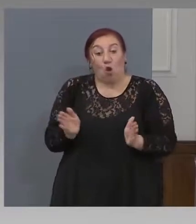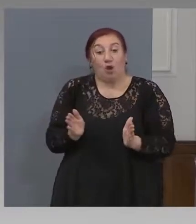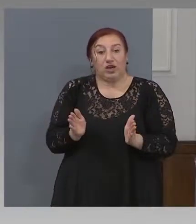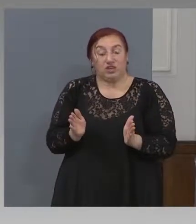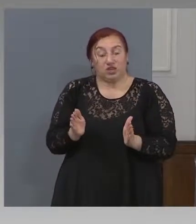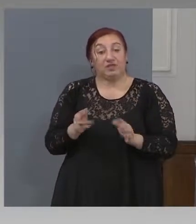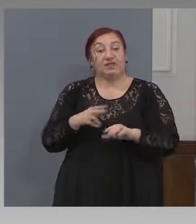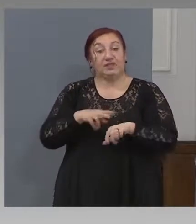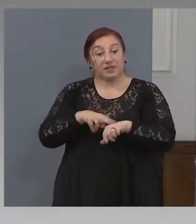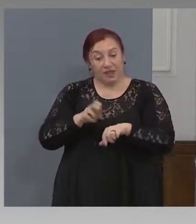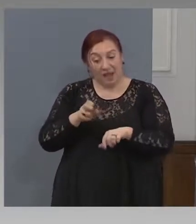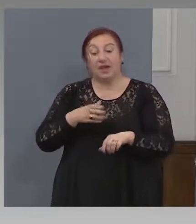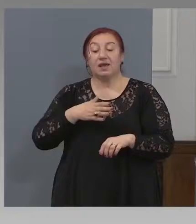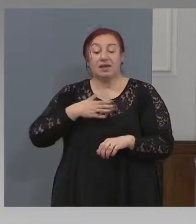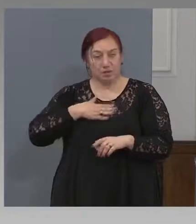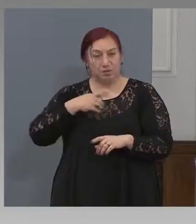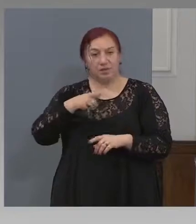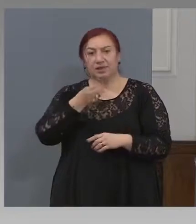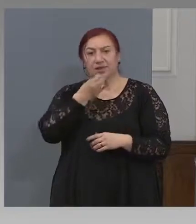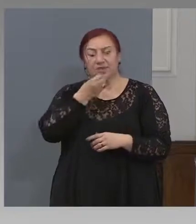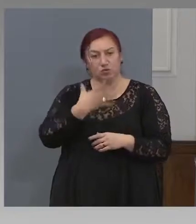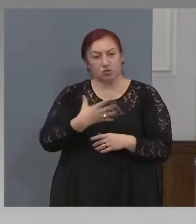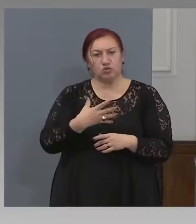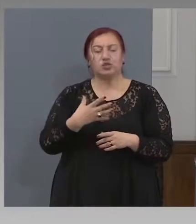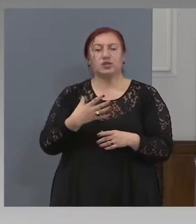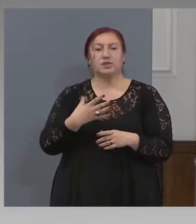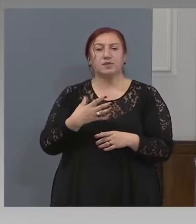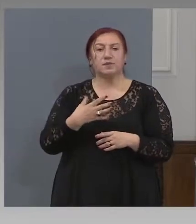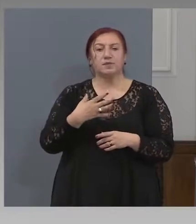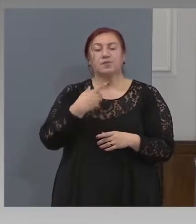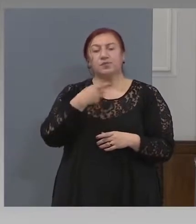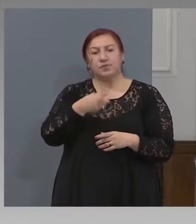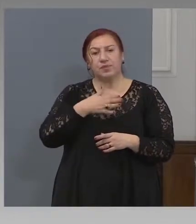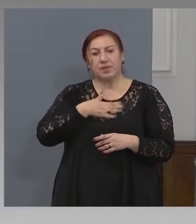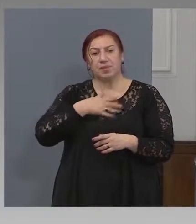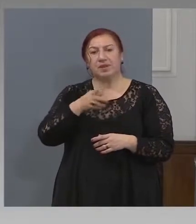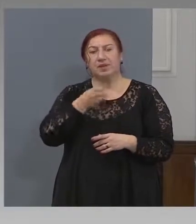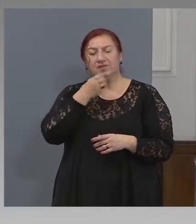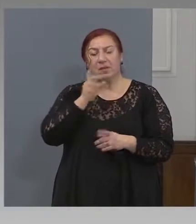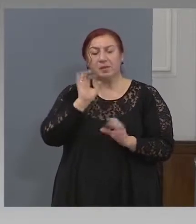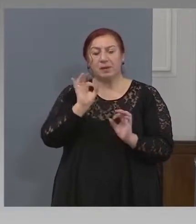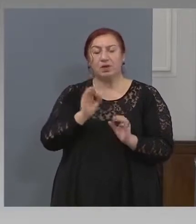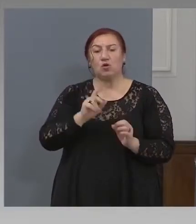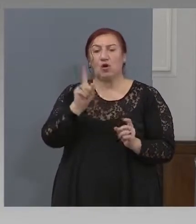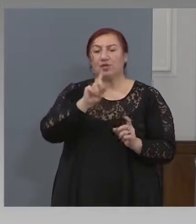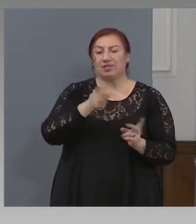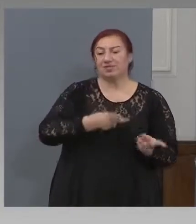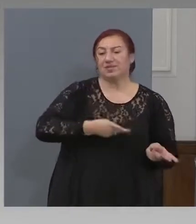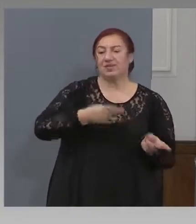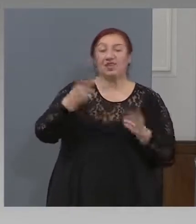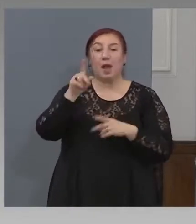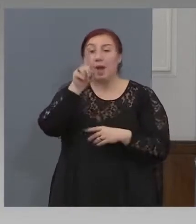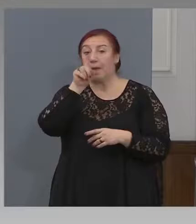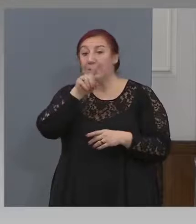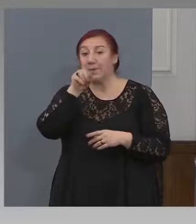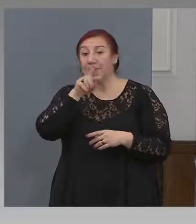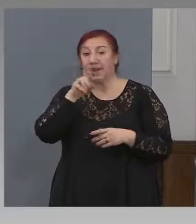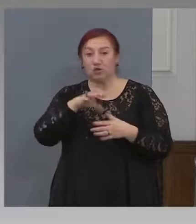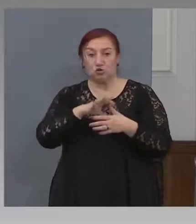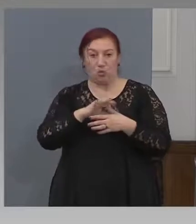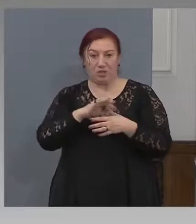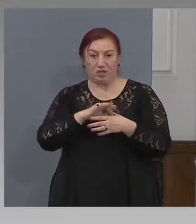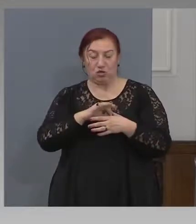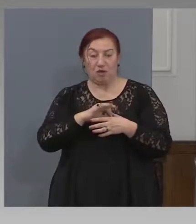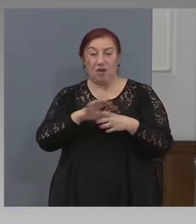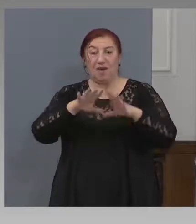имаме такива случаи. Имаме такива случаи за износ на пилешко месо, но всичко е в